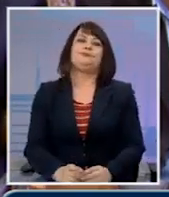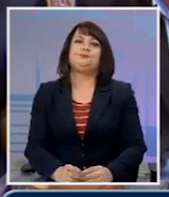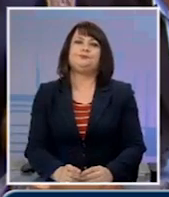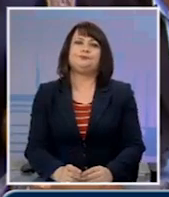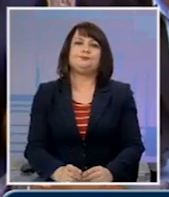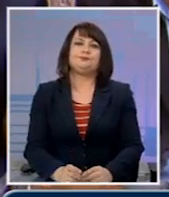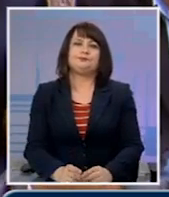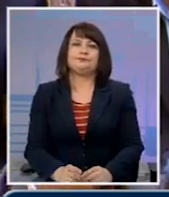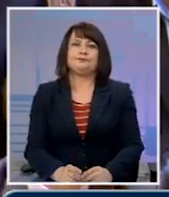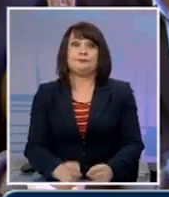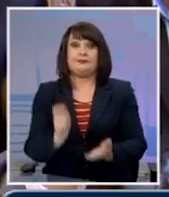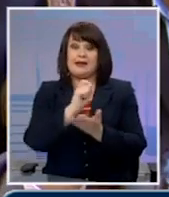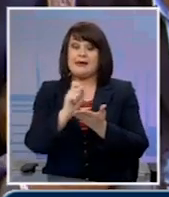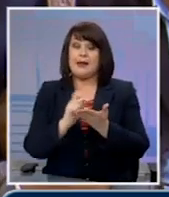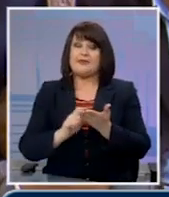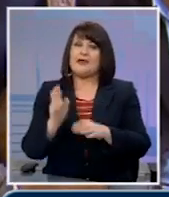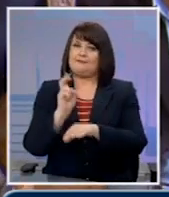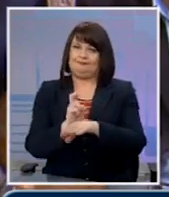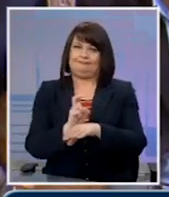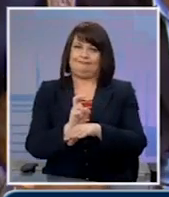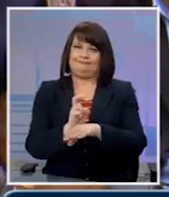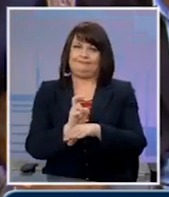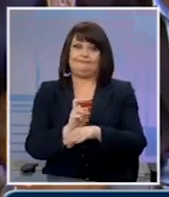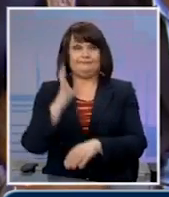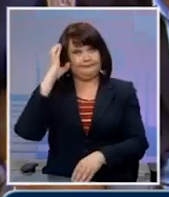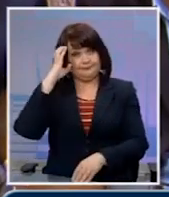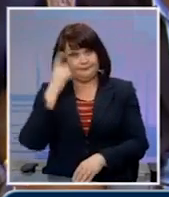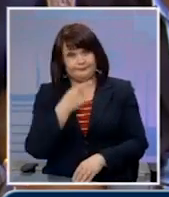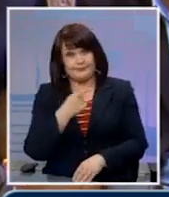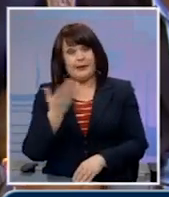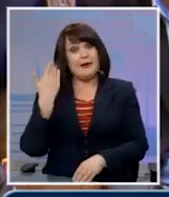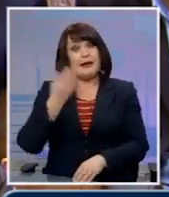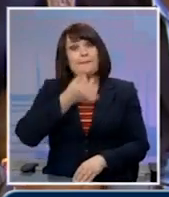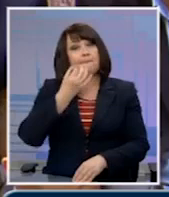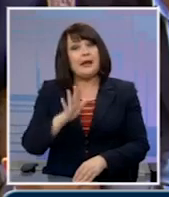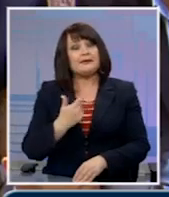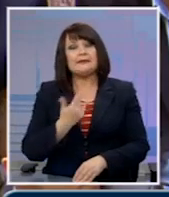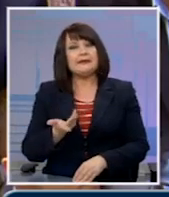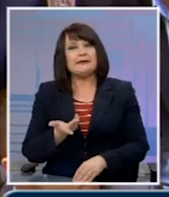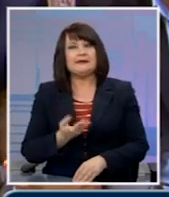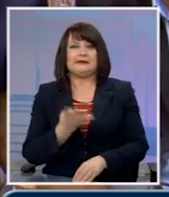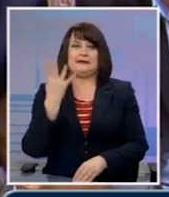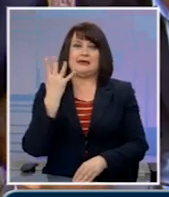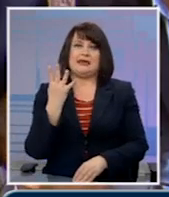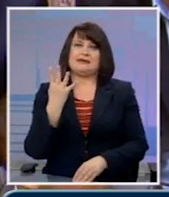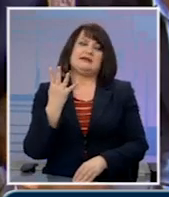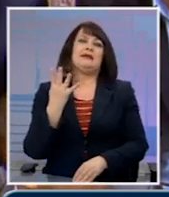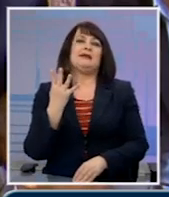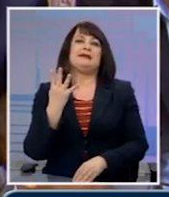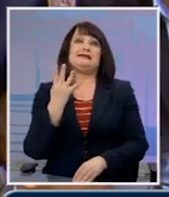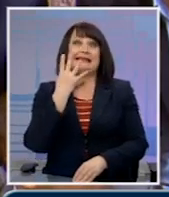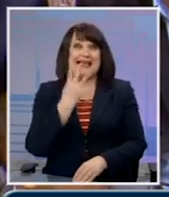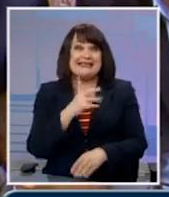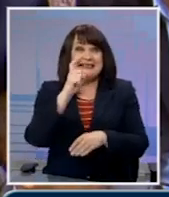και επειδή τα γραπτά μένουν θα σας θυμίσω τι είχα πει στις 4:10 το